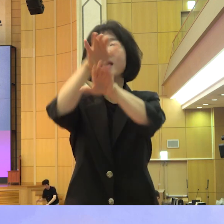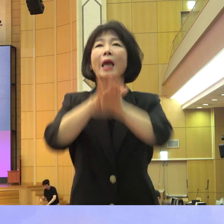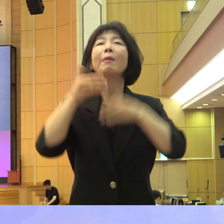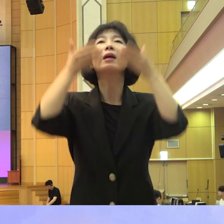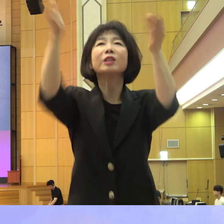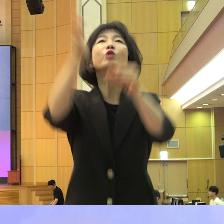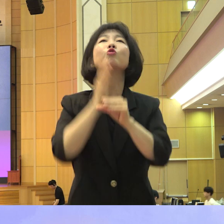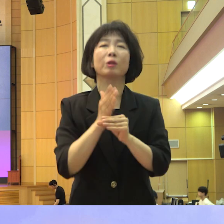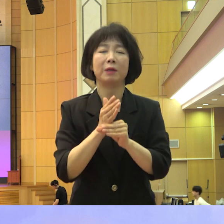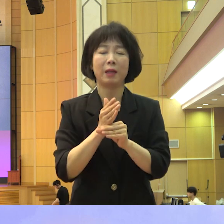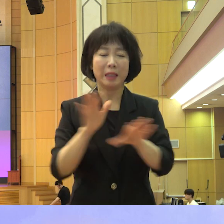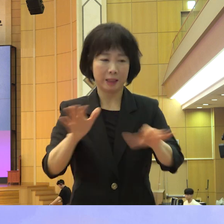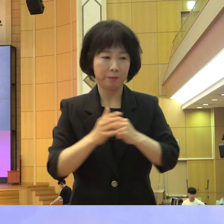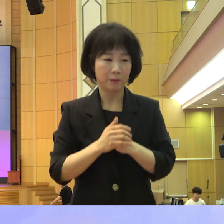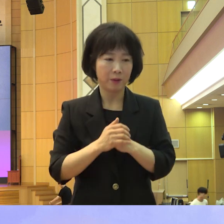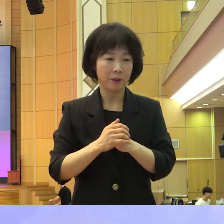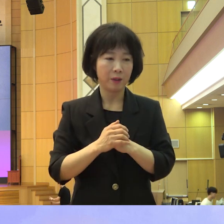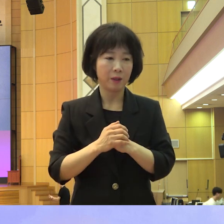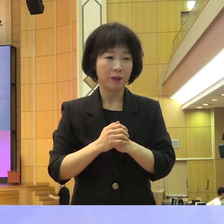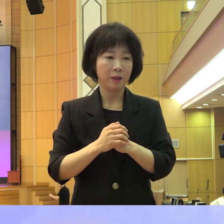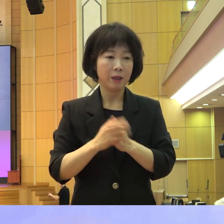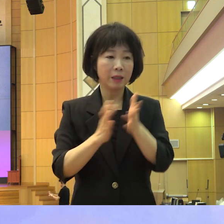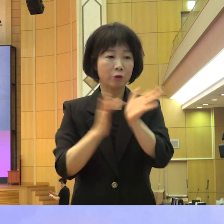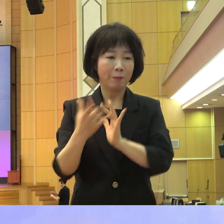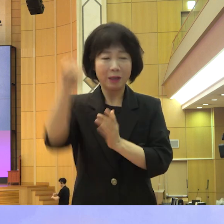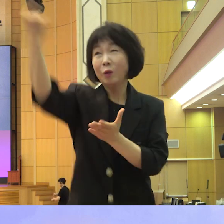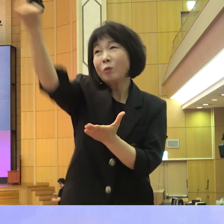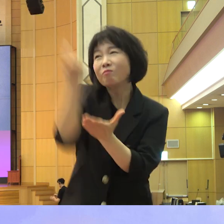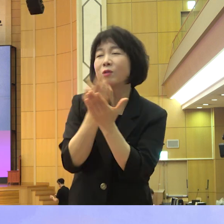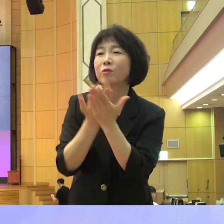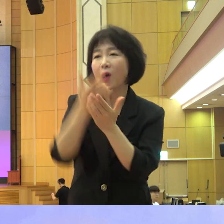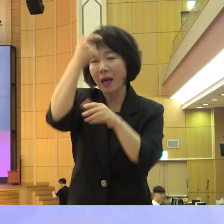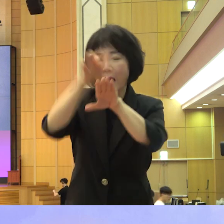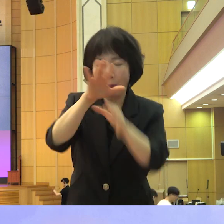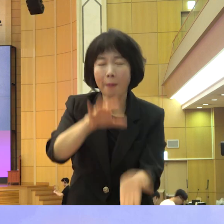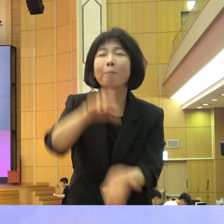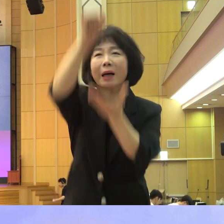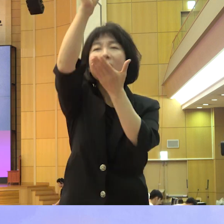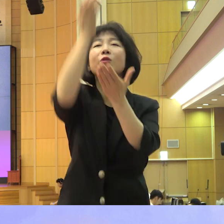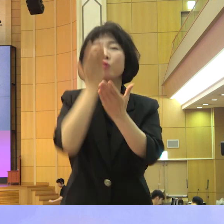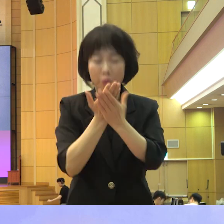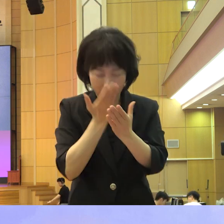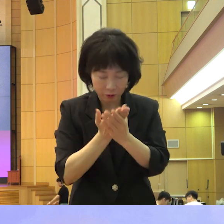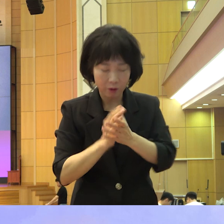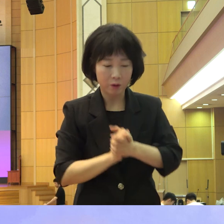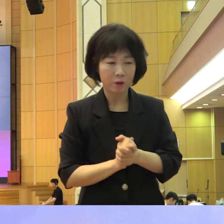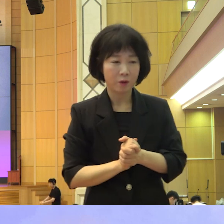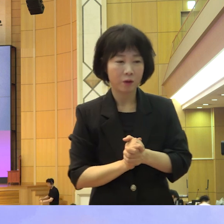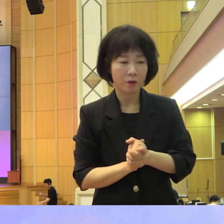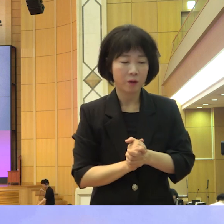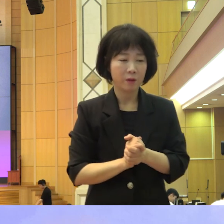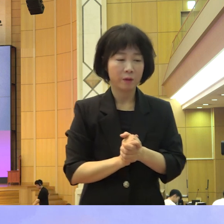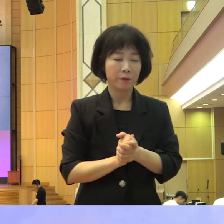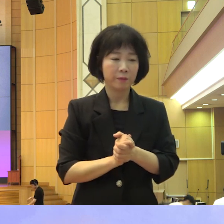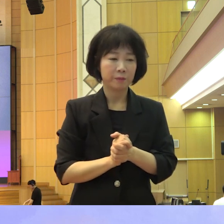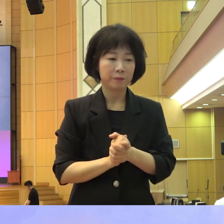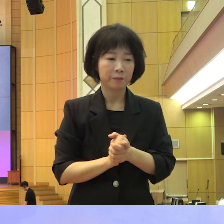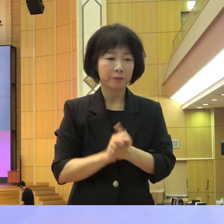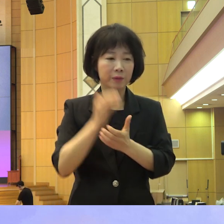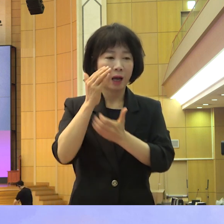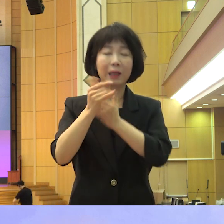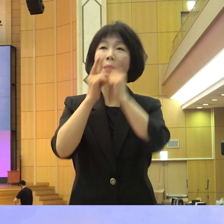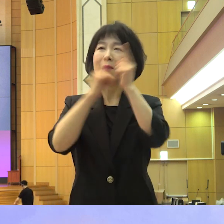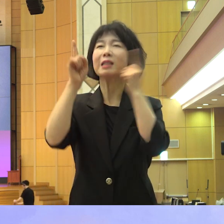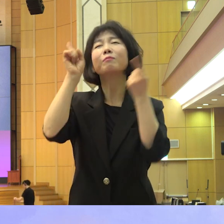드리고 있사오니 주님 이 자리에 임재해 주시고 예배를 받아 연락해 주시옵소서. 아버지 하나님께서